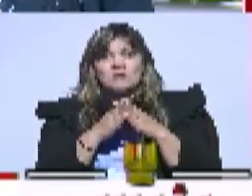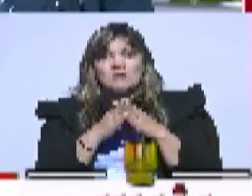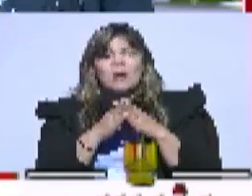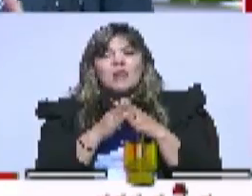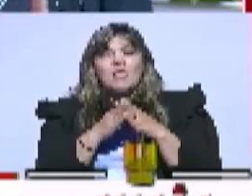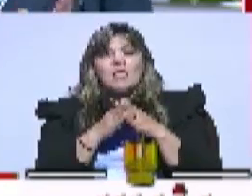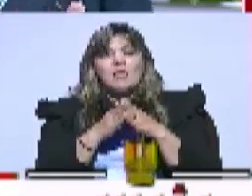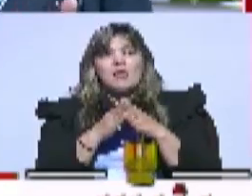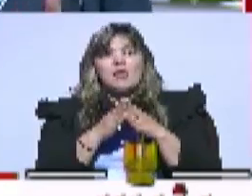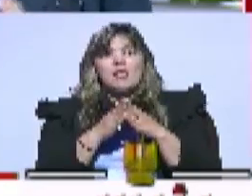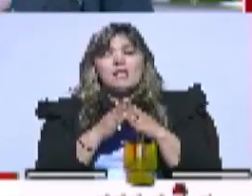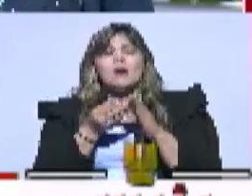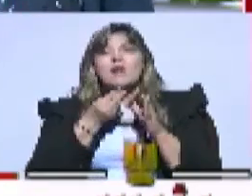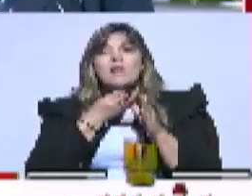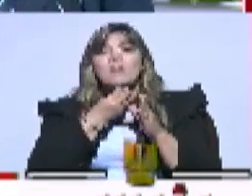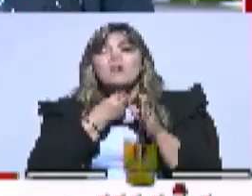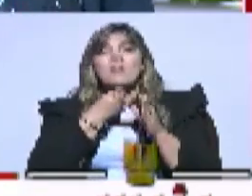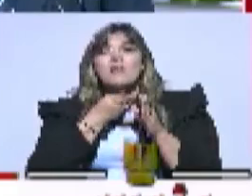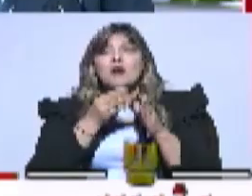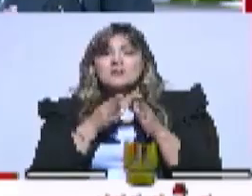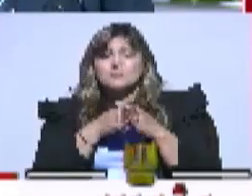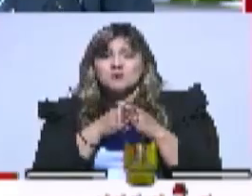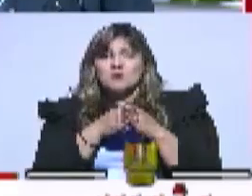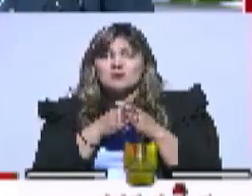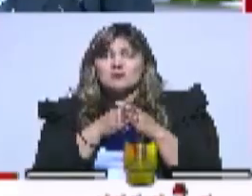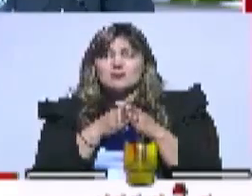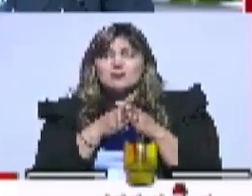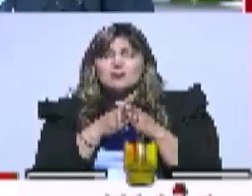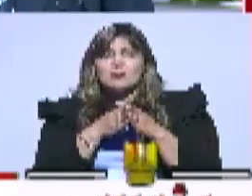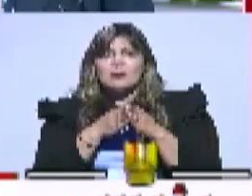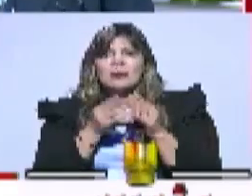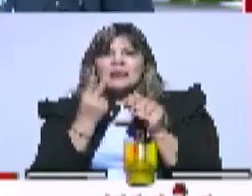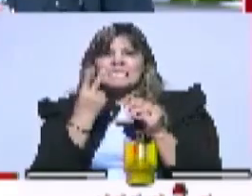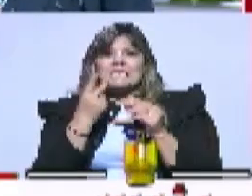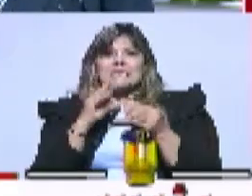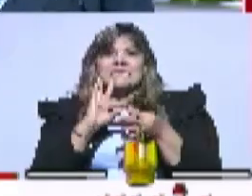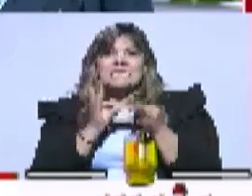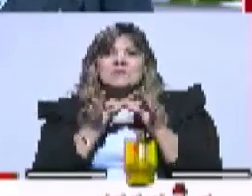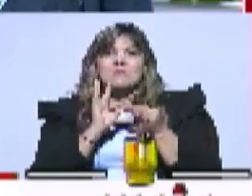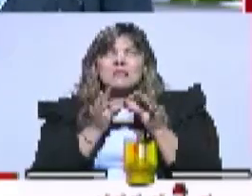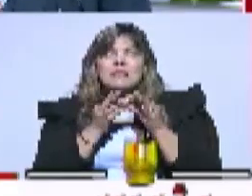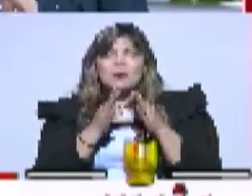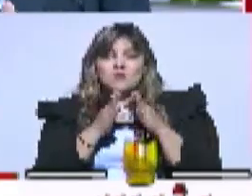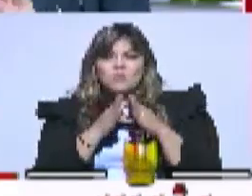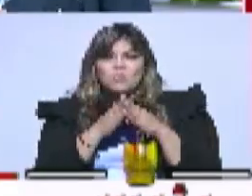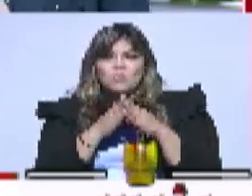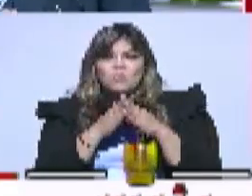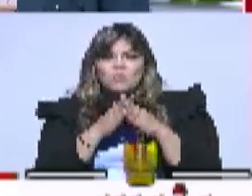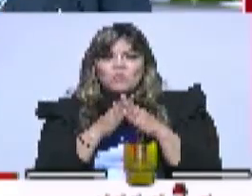التي أدليت بأراءها كانت 2,800,000 وشوية